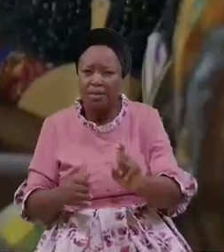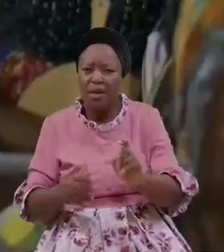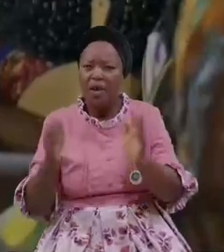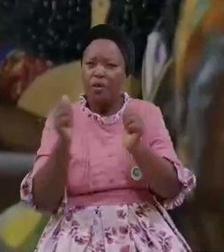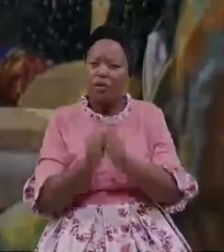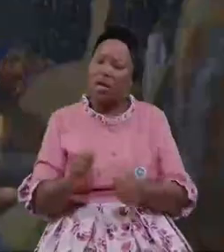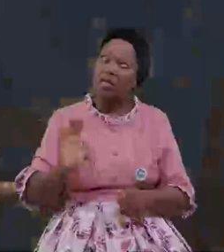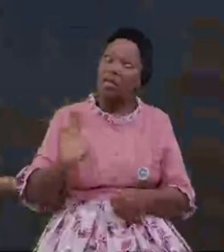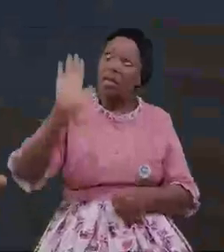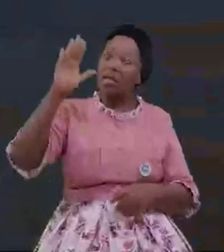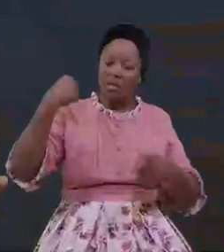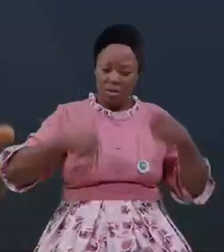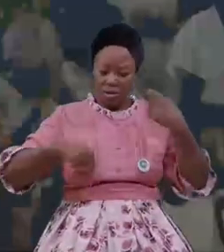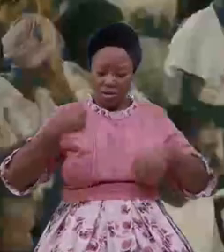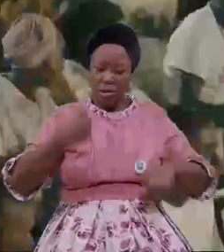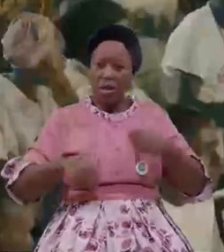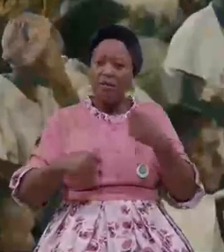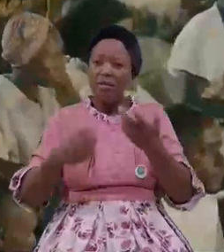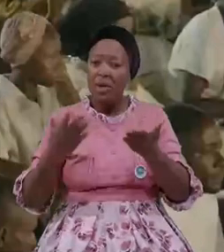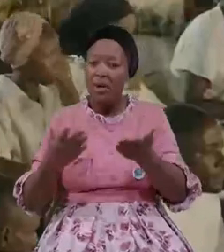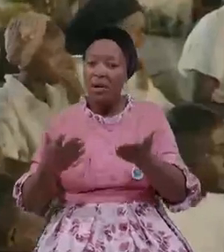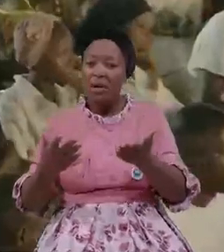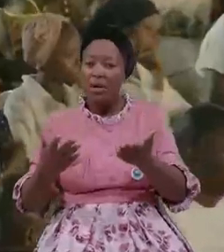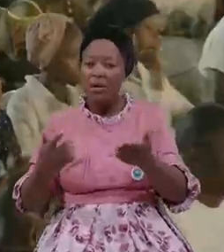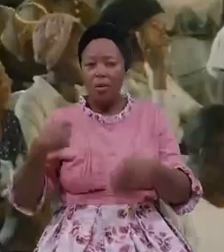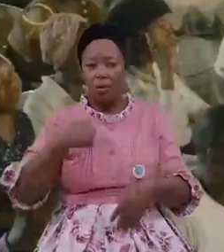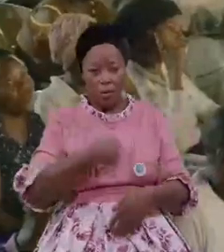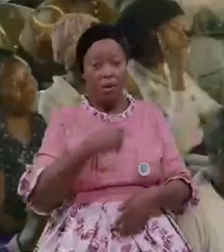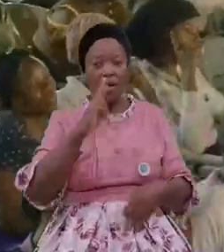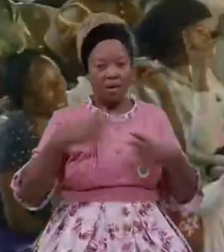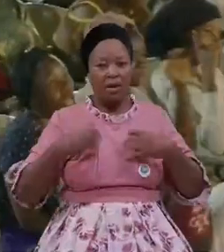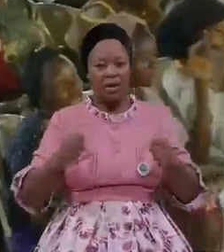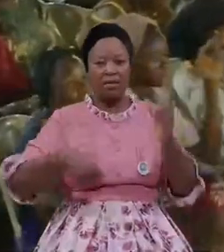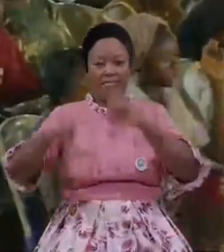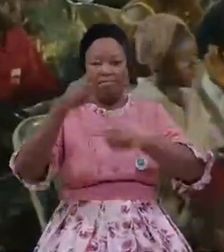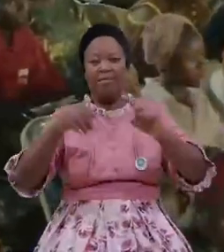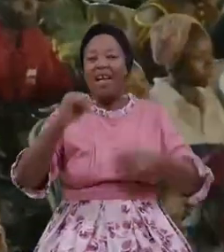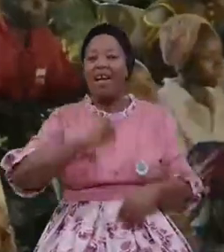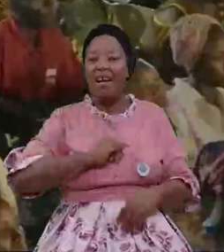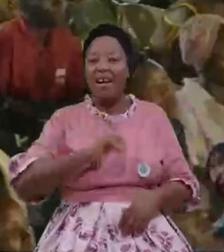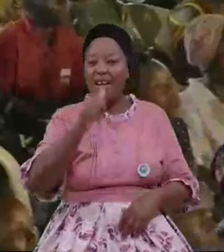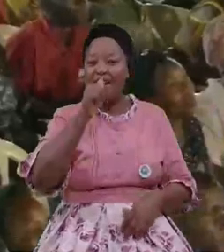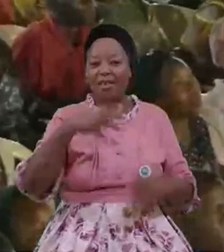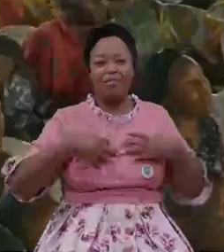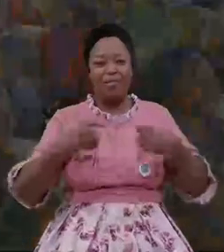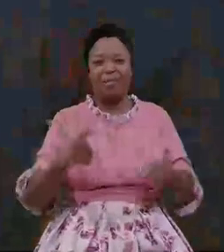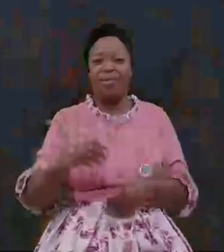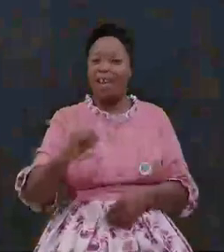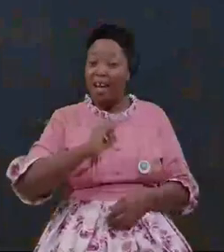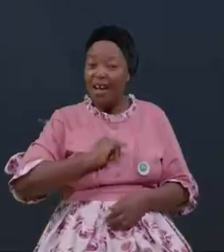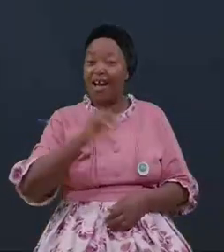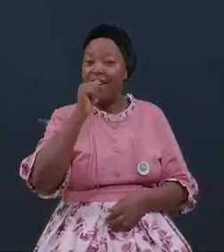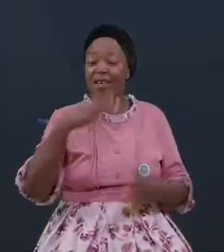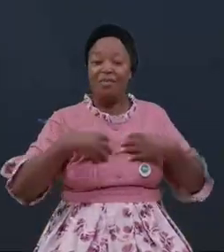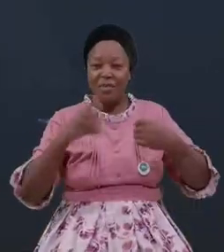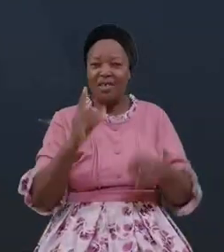guéris c'est pas ces meurtrre sû que nous sommes guéris je suis guéri je dis je suis